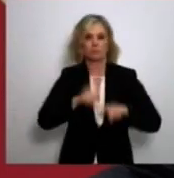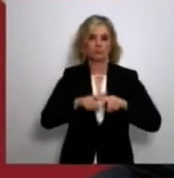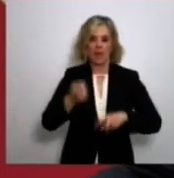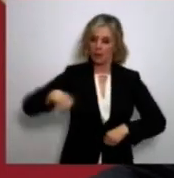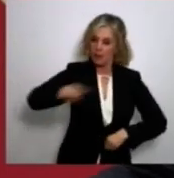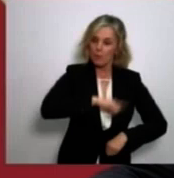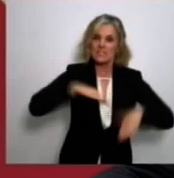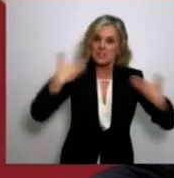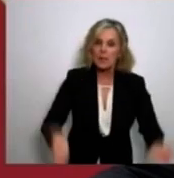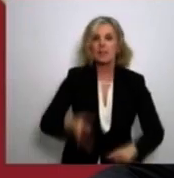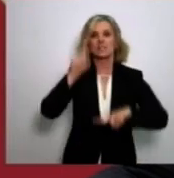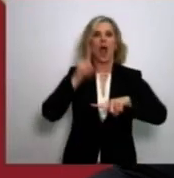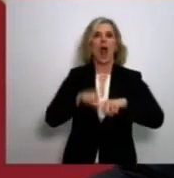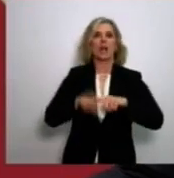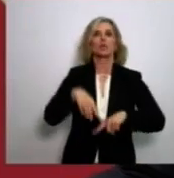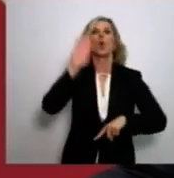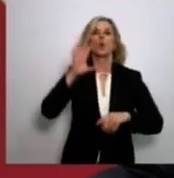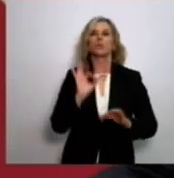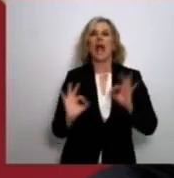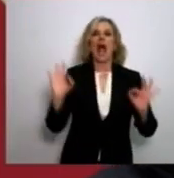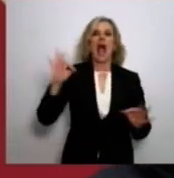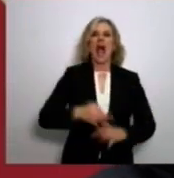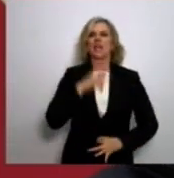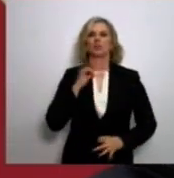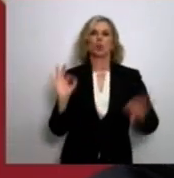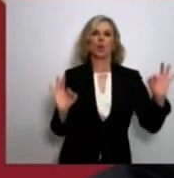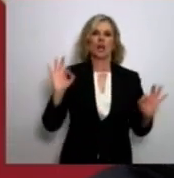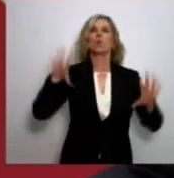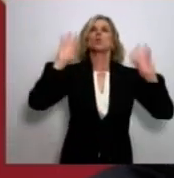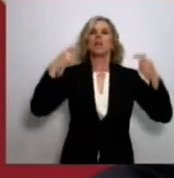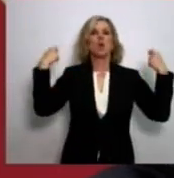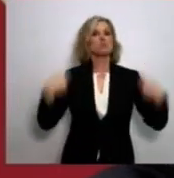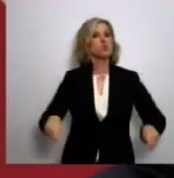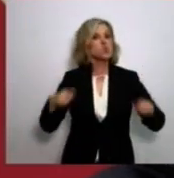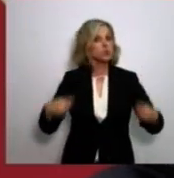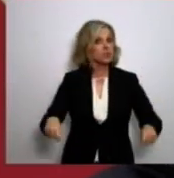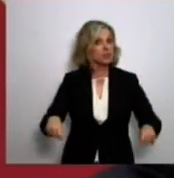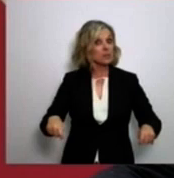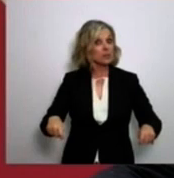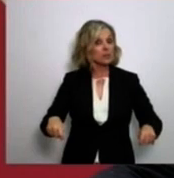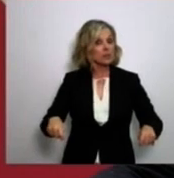Έλληνες. Δεν είμαστε ούτε αριστοκράτες, ούτε πλούσιοι.